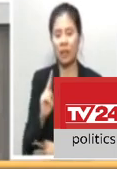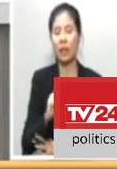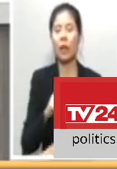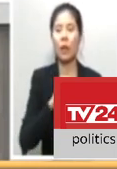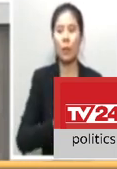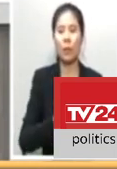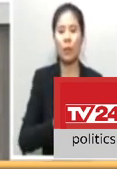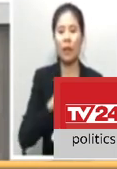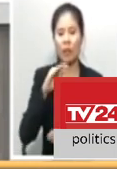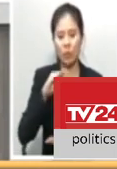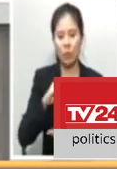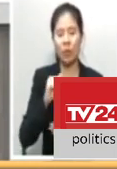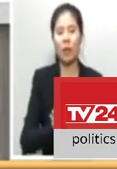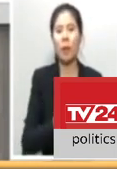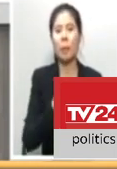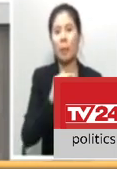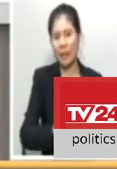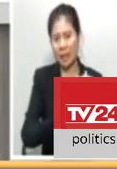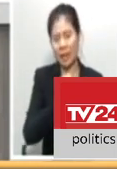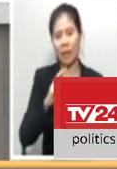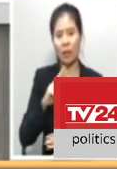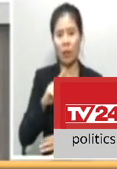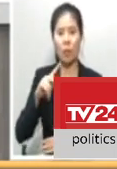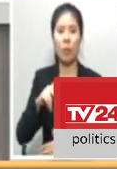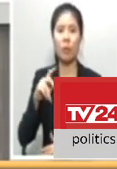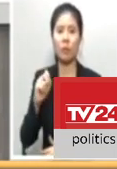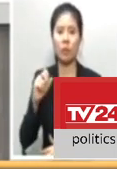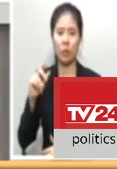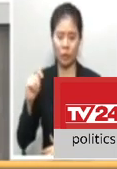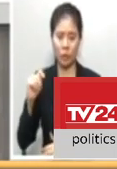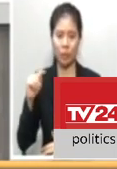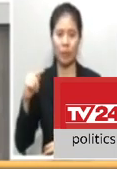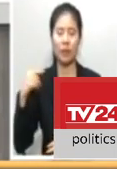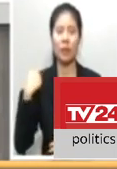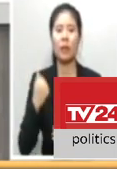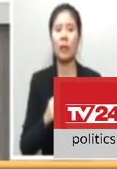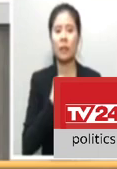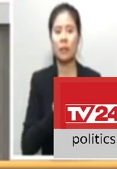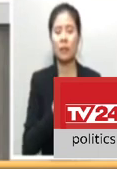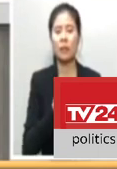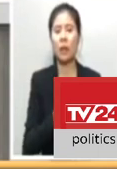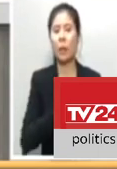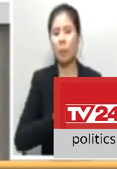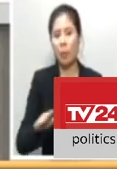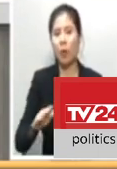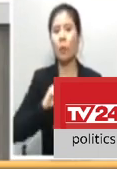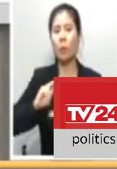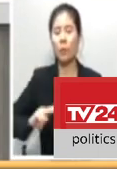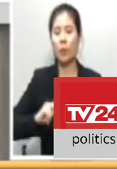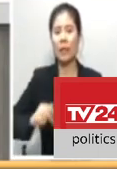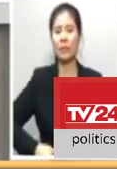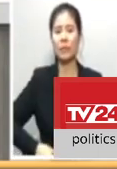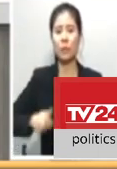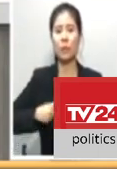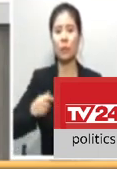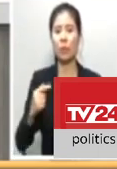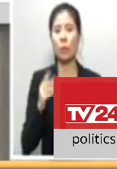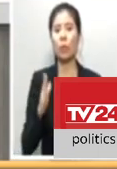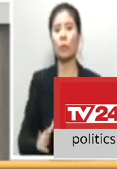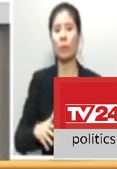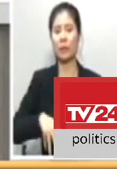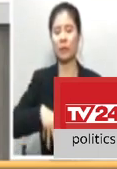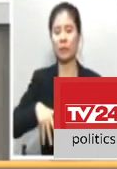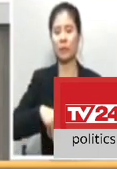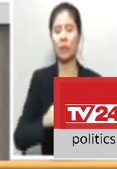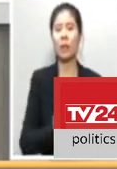ลาในการที่จะพัฒนารพสตทั้งหลายเนี่ยนะครับให้ได้มีความพร้อมในการที่จะดูแลคุณภาพชีวิตของประชาชนเนี่ย